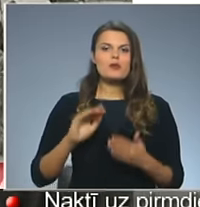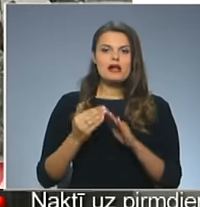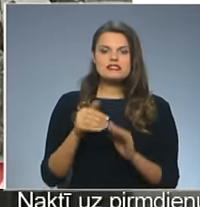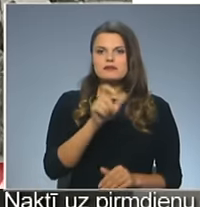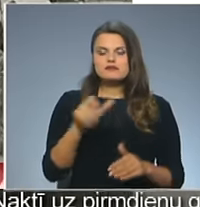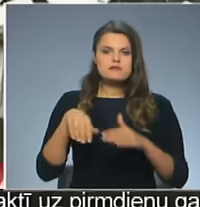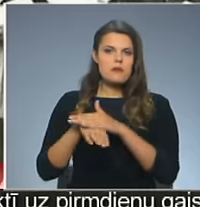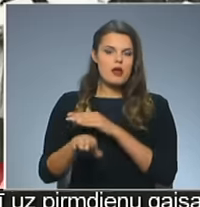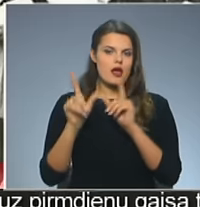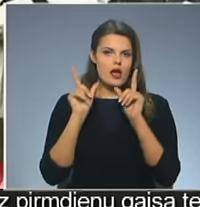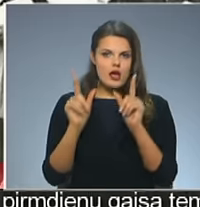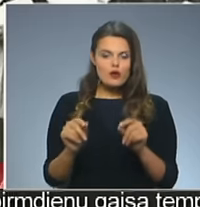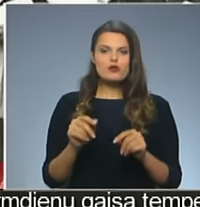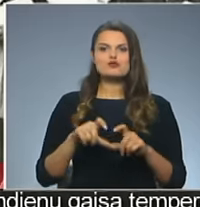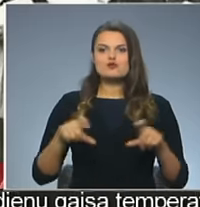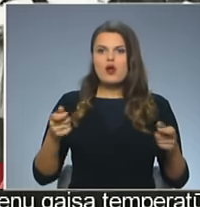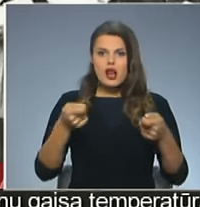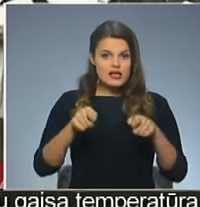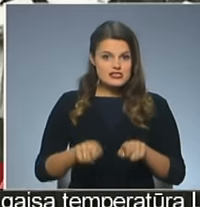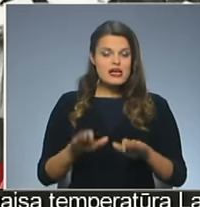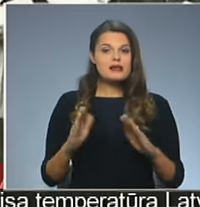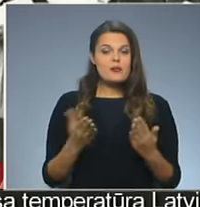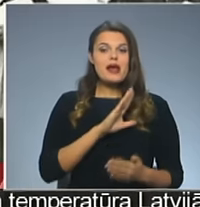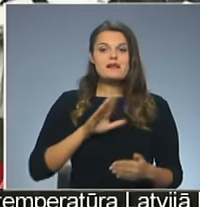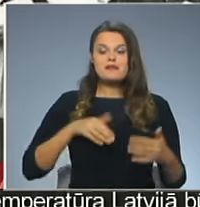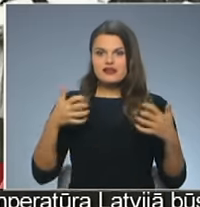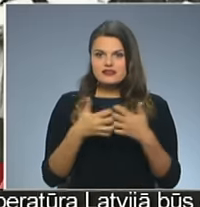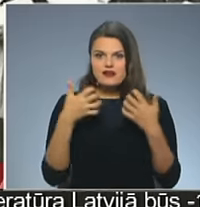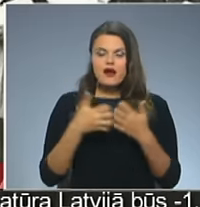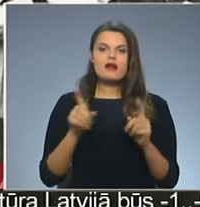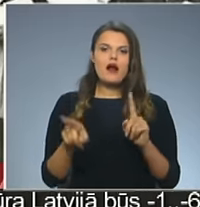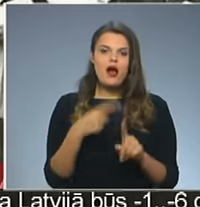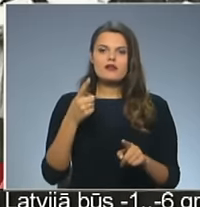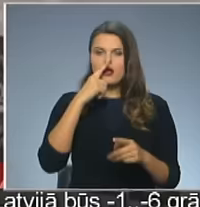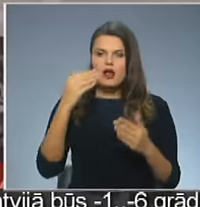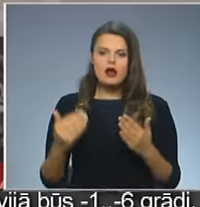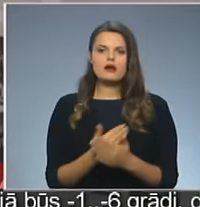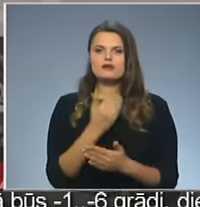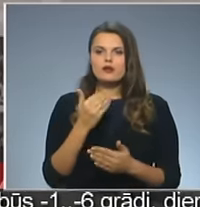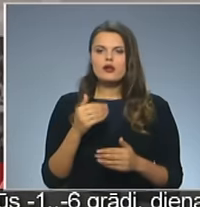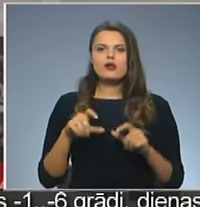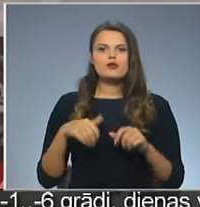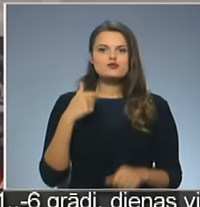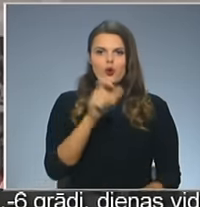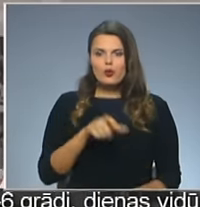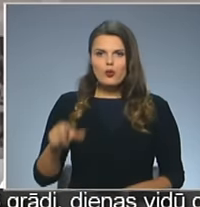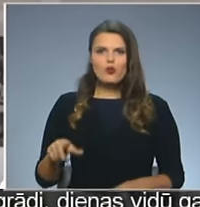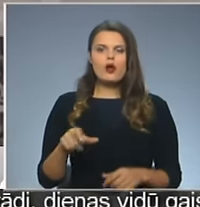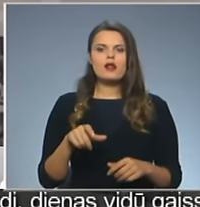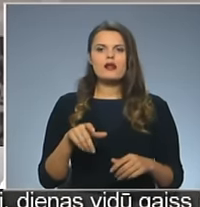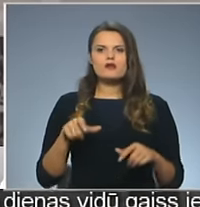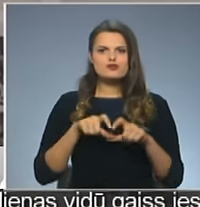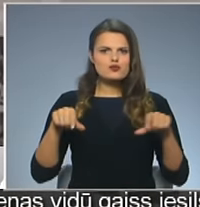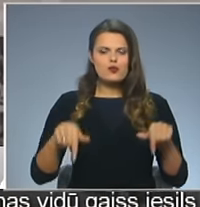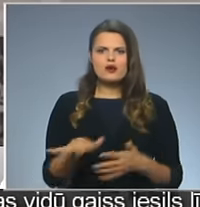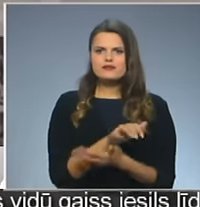devušies bēgļu gaitās un skola slēgta, taču pēc kara tā atkal atjaunota. Tad gan skolīņa bija izpostīta, nebija